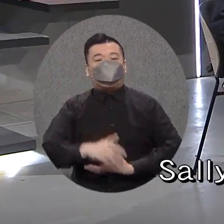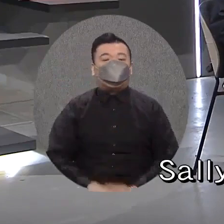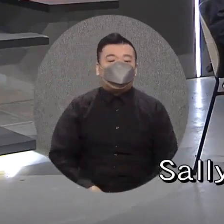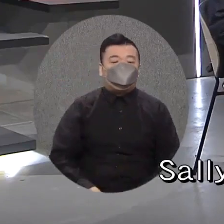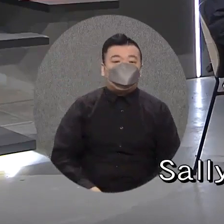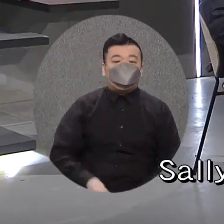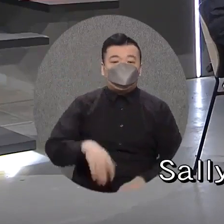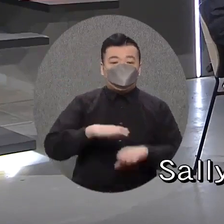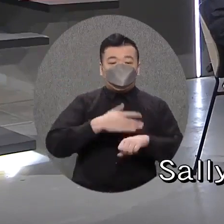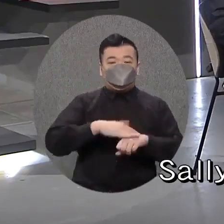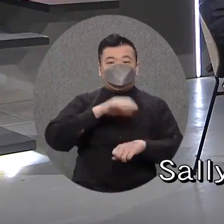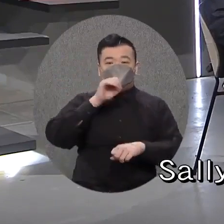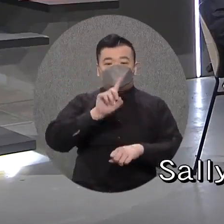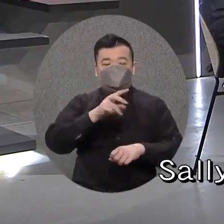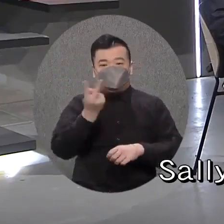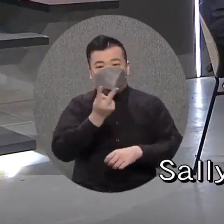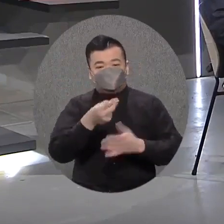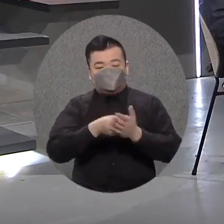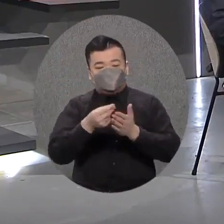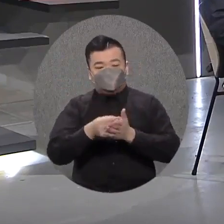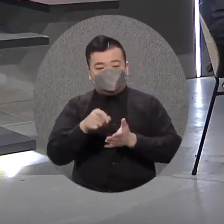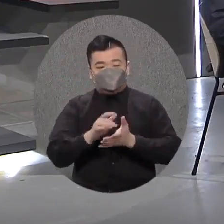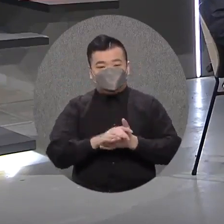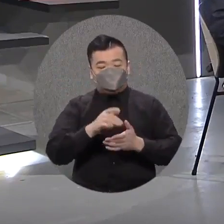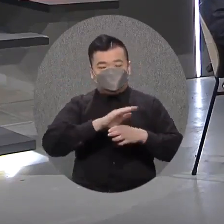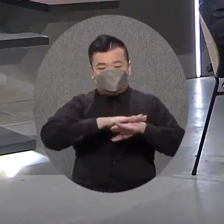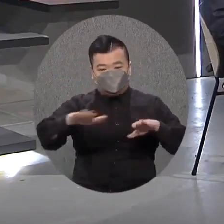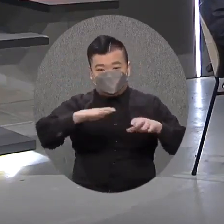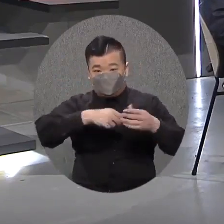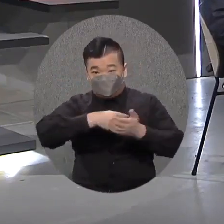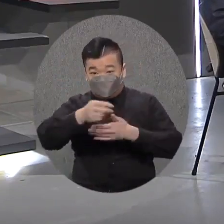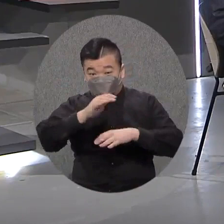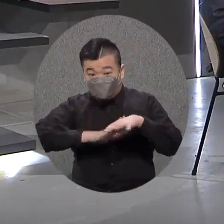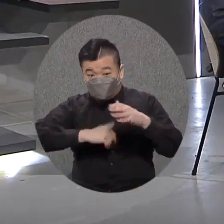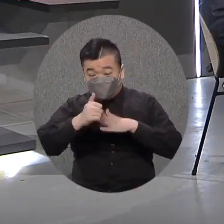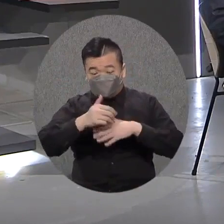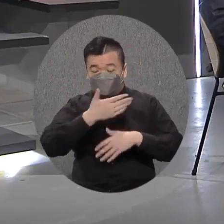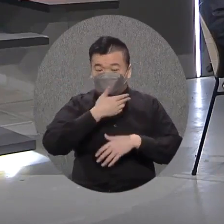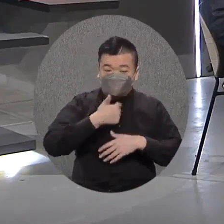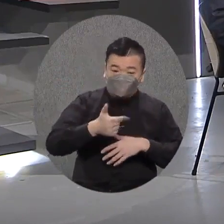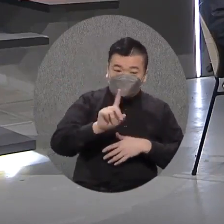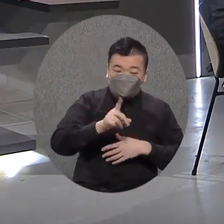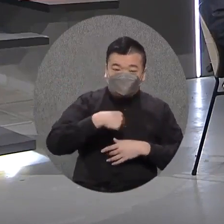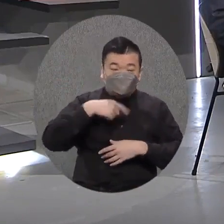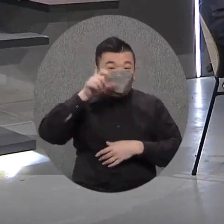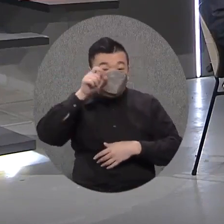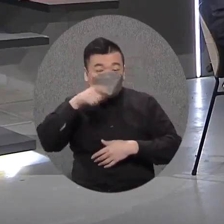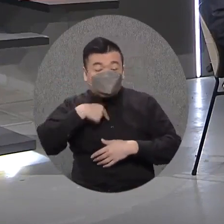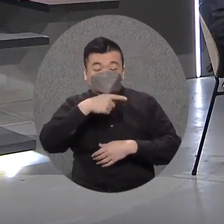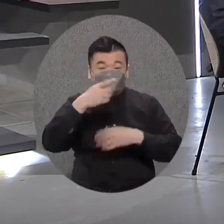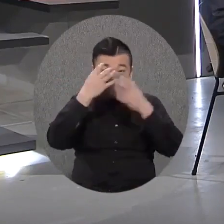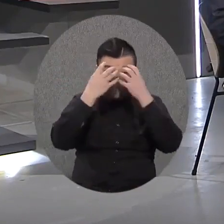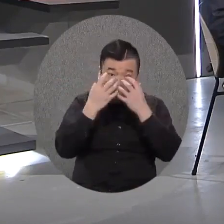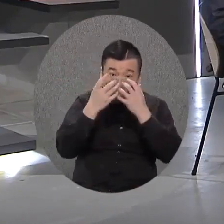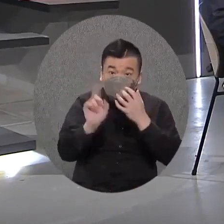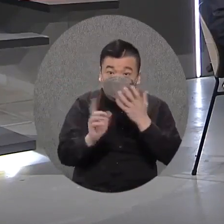Sally， 剛才 Prudence 講嗰兩幅作品咧，從版畫技術上或者美學上，有冇呢一啲地方值得我哋去留